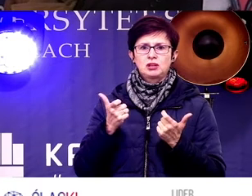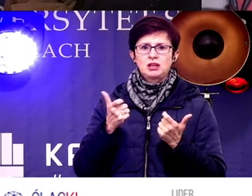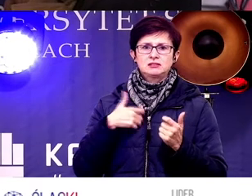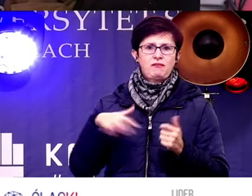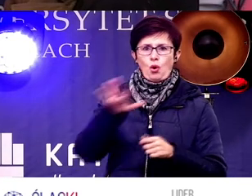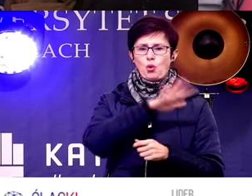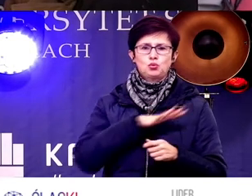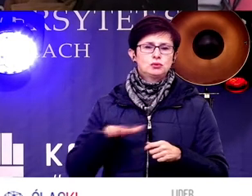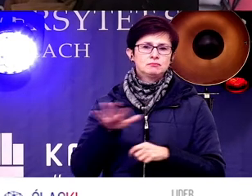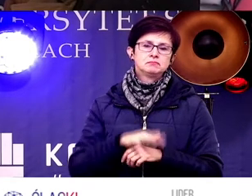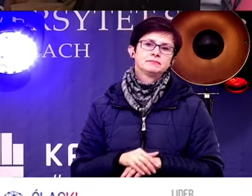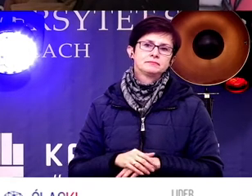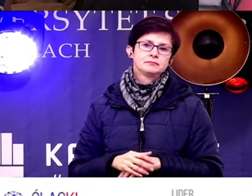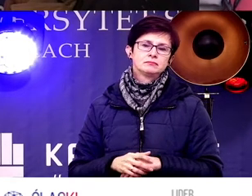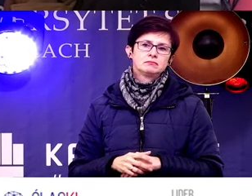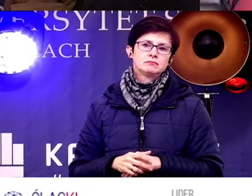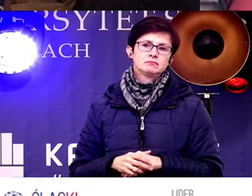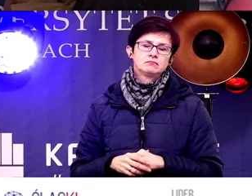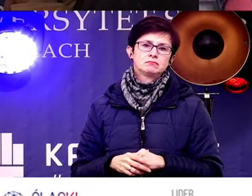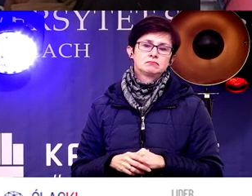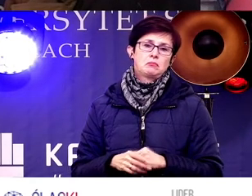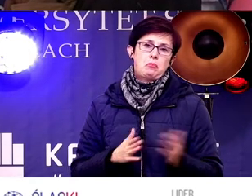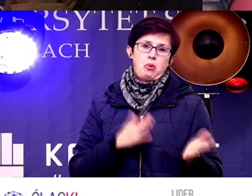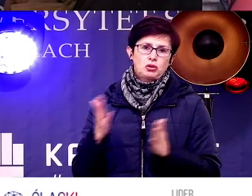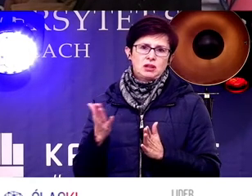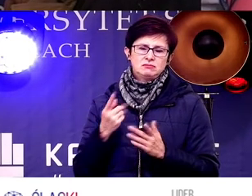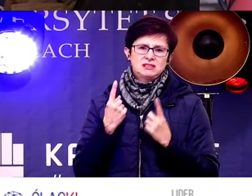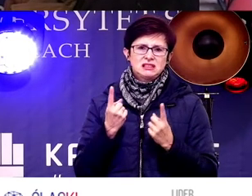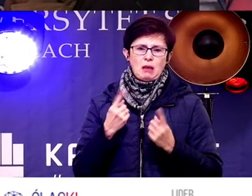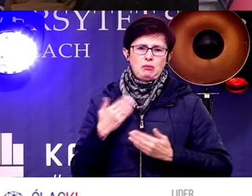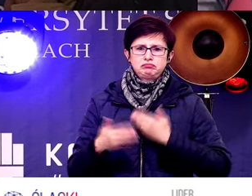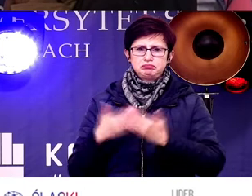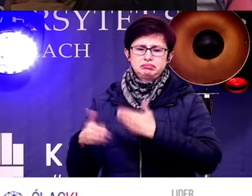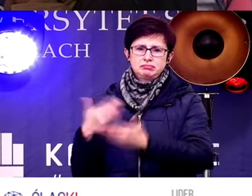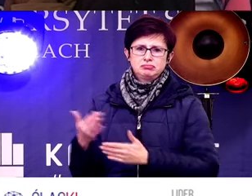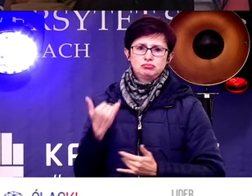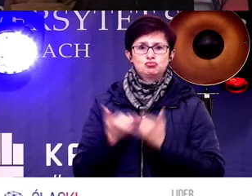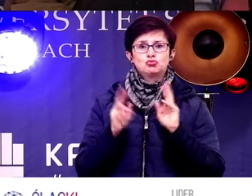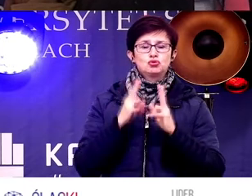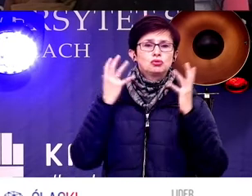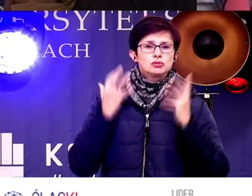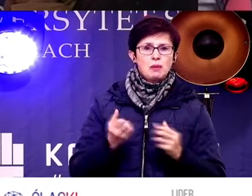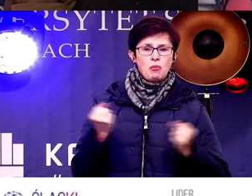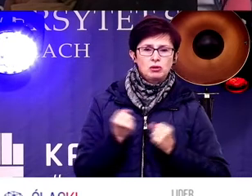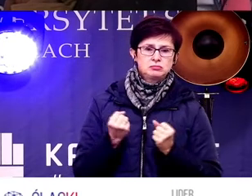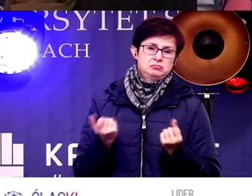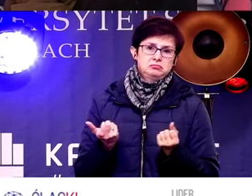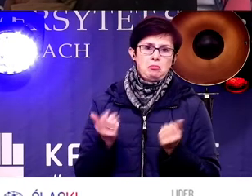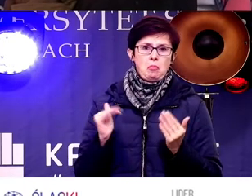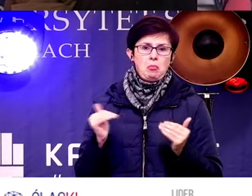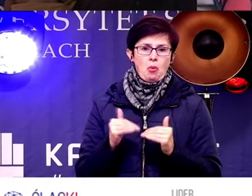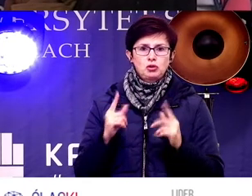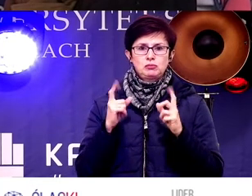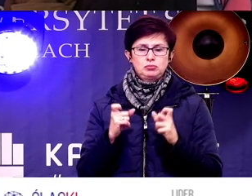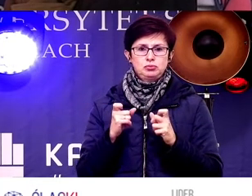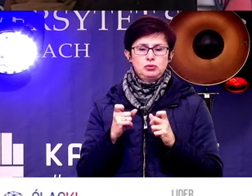nas. No i w zasadzie później to już samo się potoczy. Jeżeli ktoś bardzo chce, może na przykład rozpocząć studia